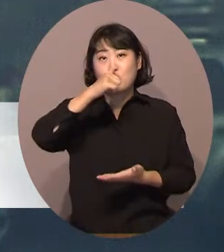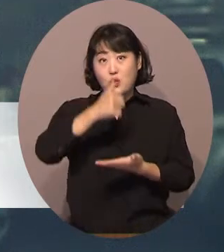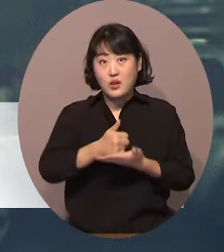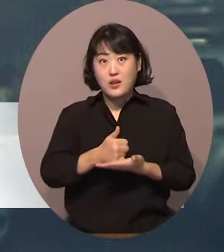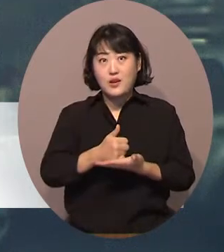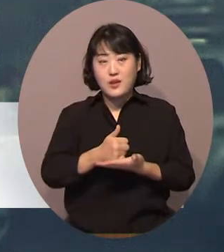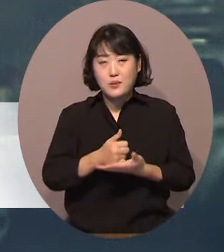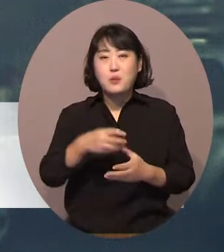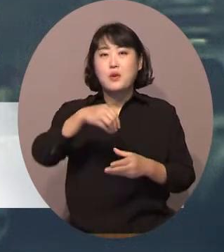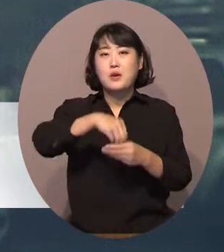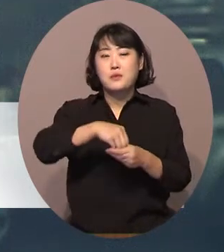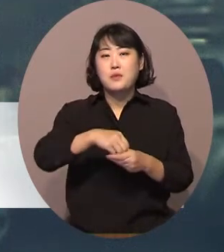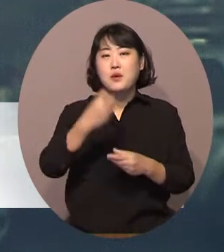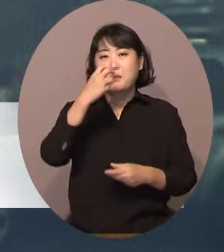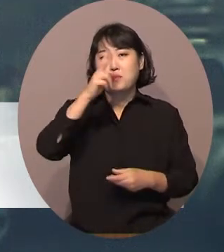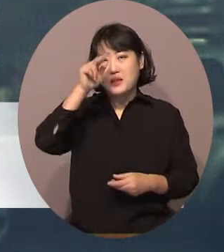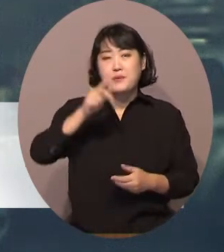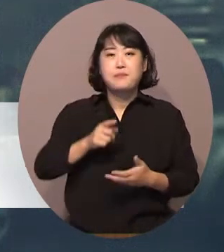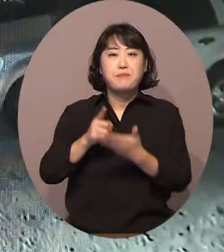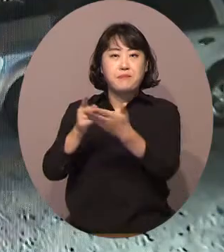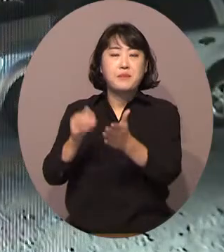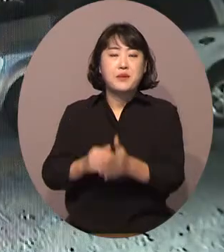송치했습니다 이승섭